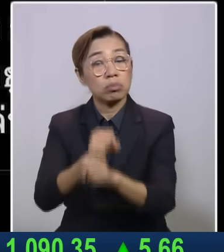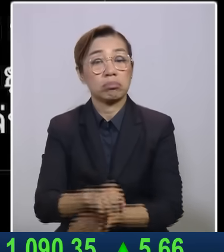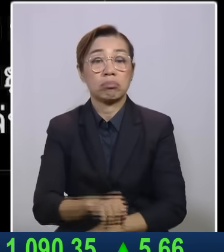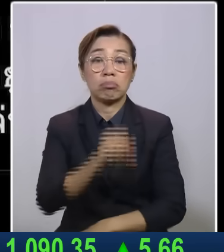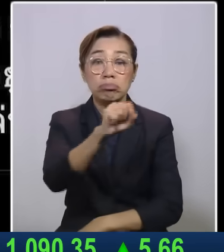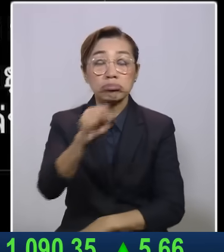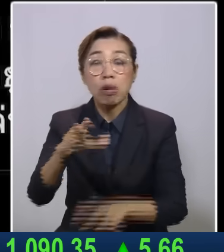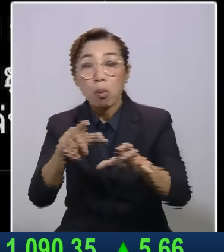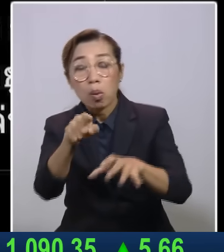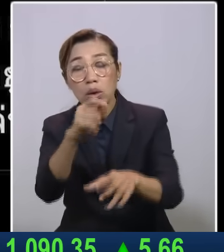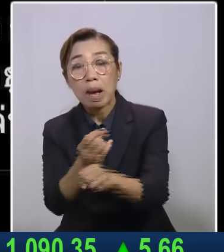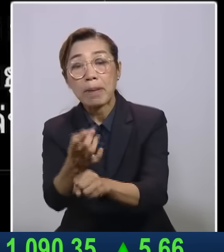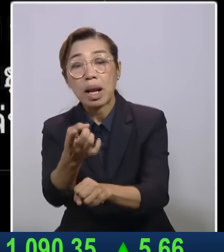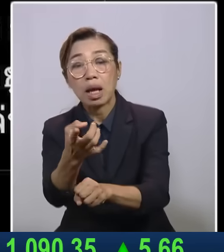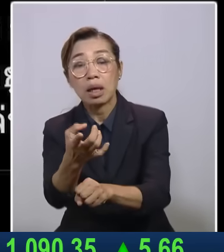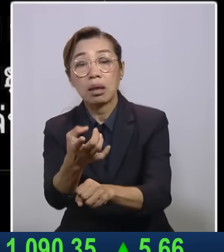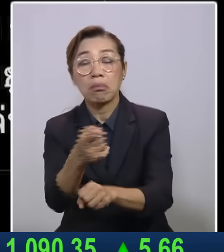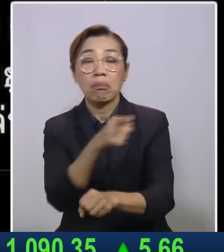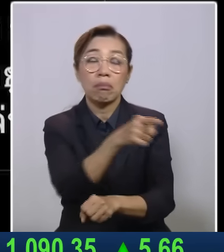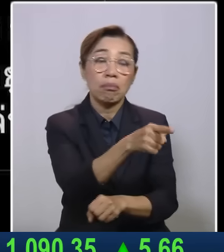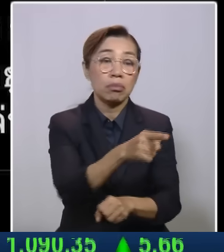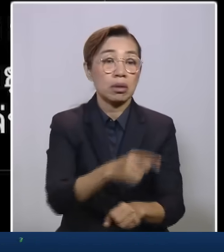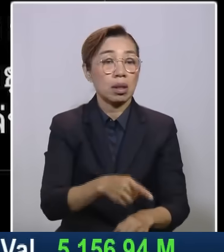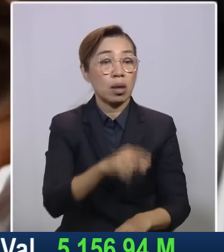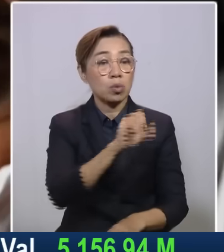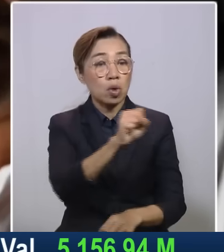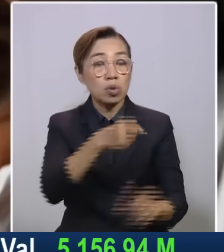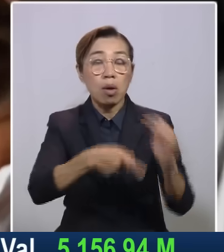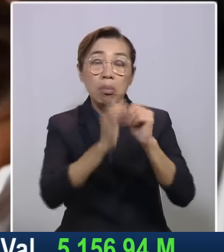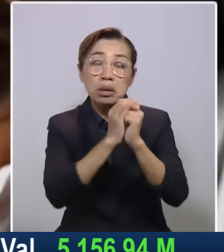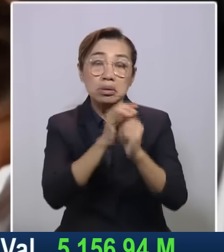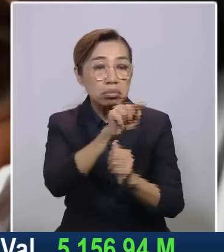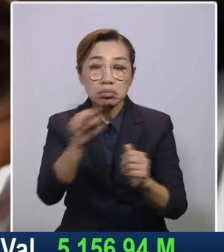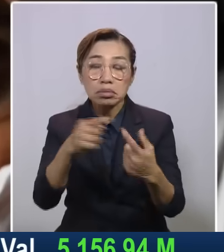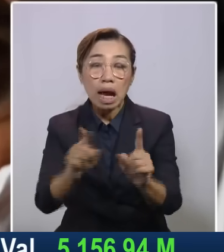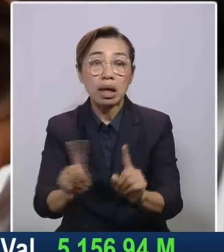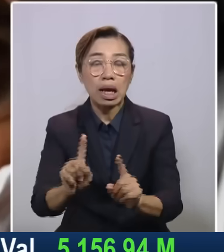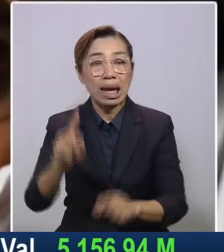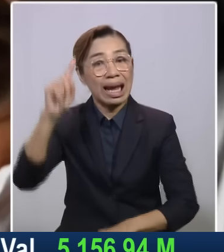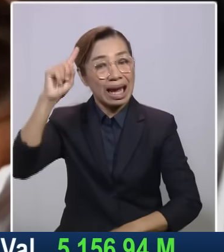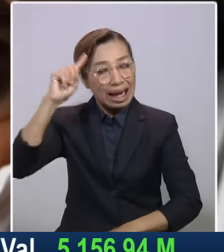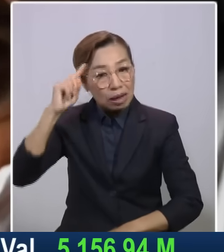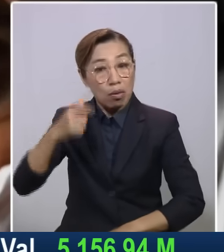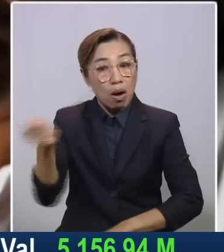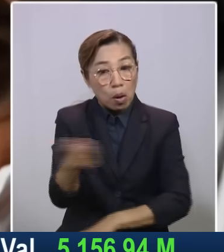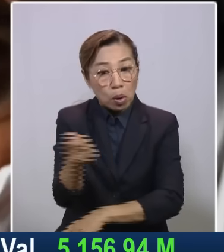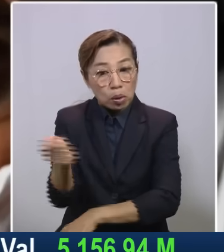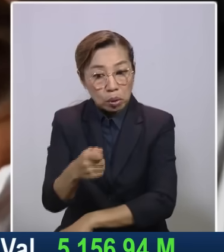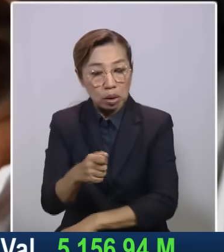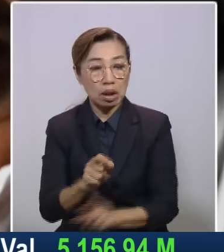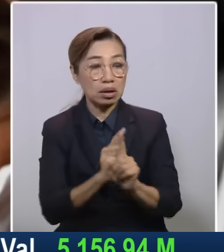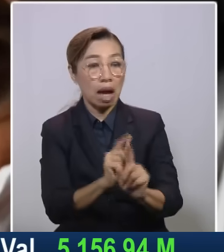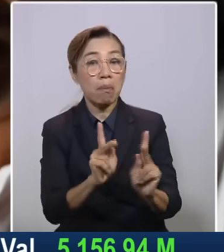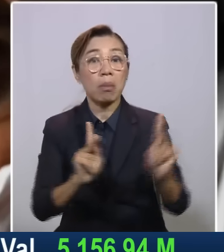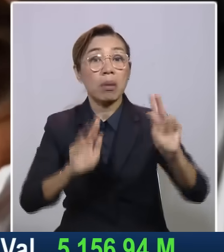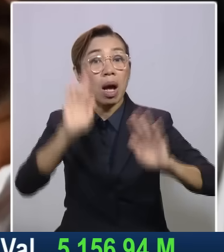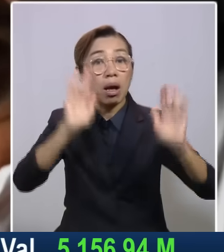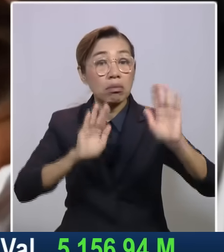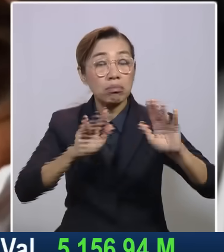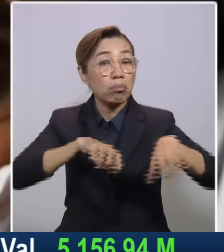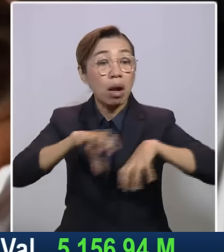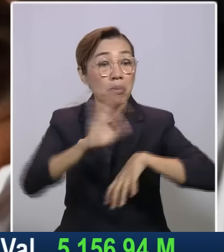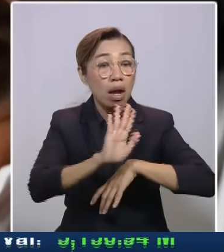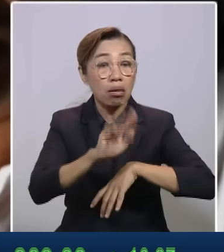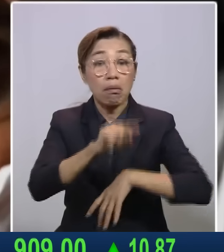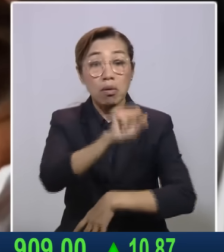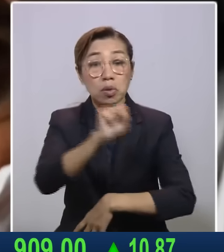อัดทำอะไรบ้างนะครับต่างกับสสปราจีนยังไงนึกว่าการตัดสินโทษขึ้นอยู่กับกรรมการพรรคแต่ใช้การโหวต